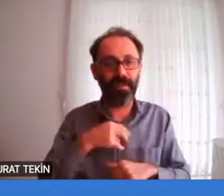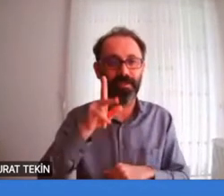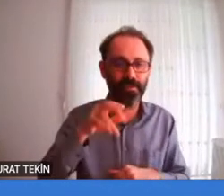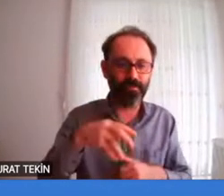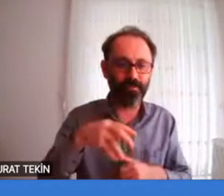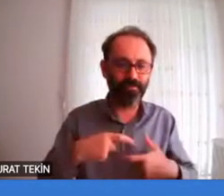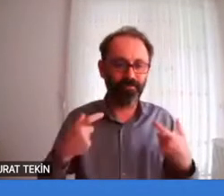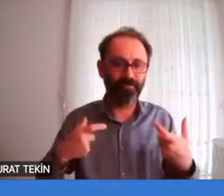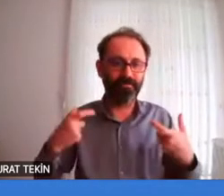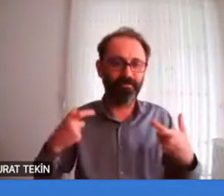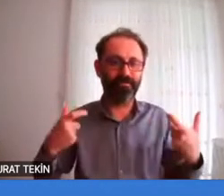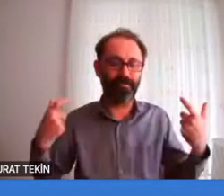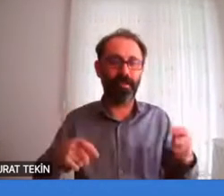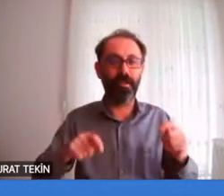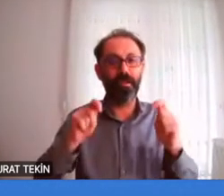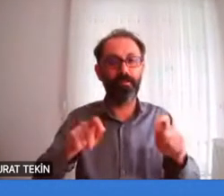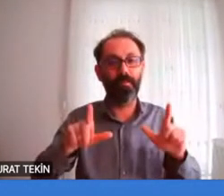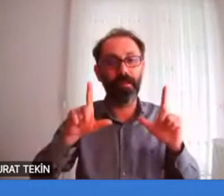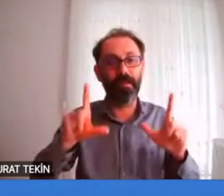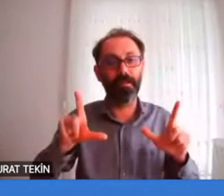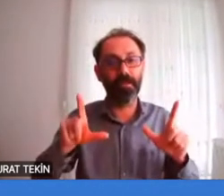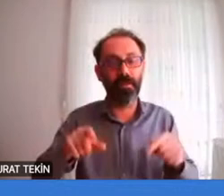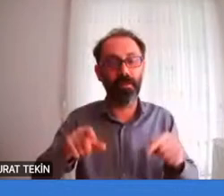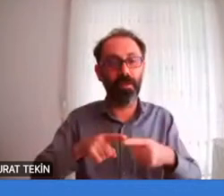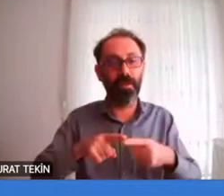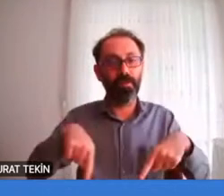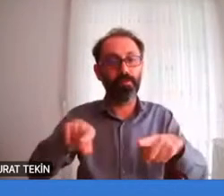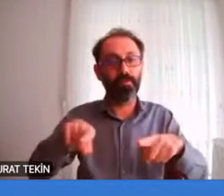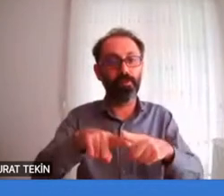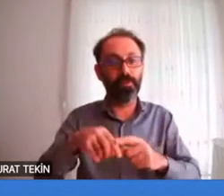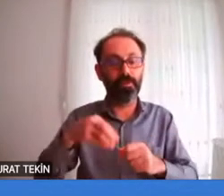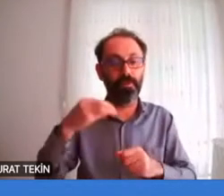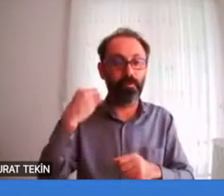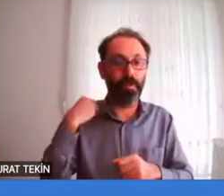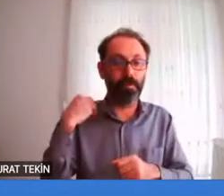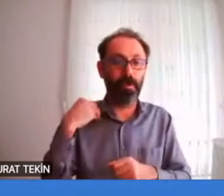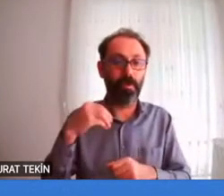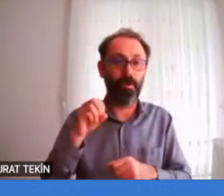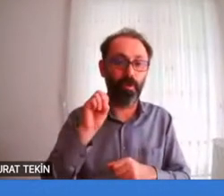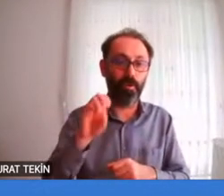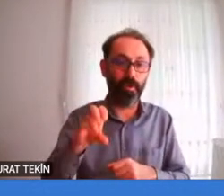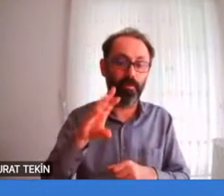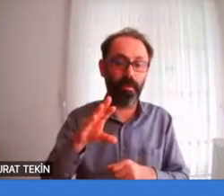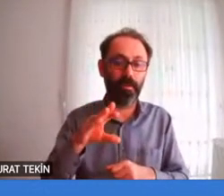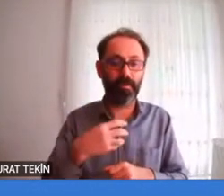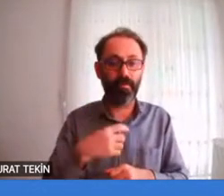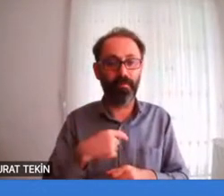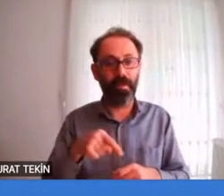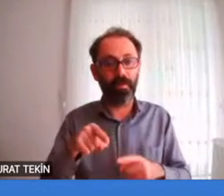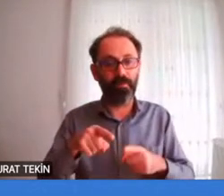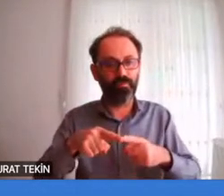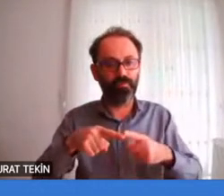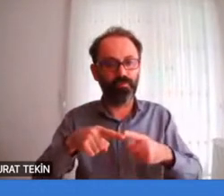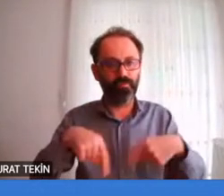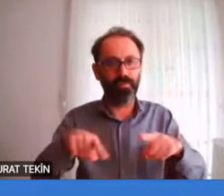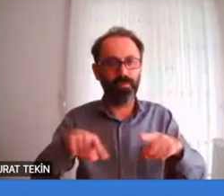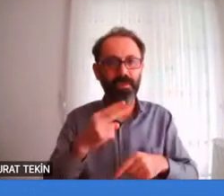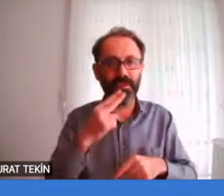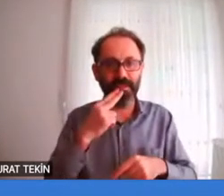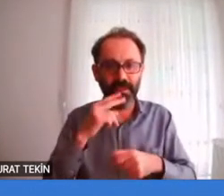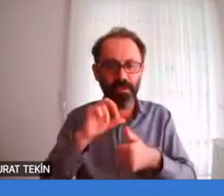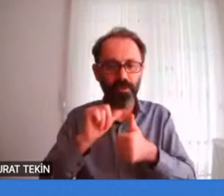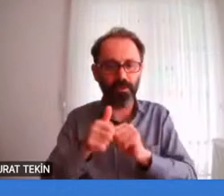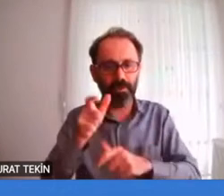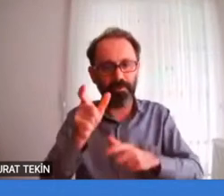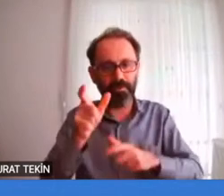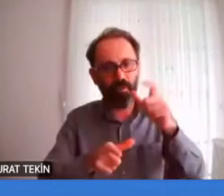adına. Ve bizlere gerçekten çok şey kattılar. Bizim şu anki yükselmemiz işte